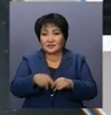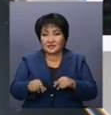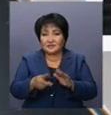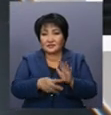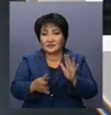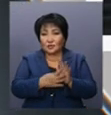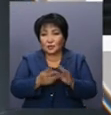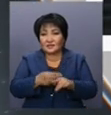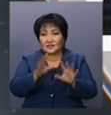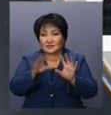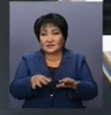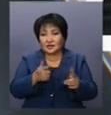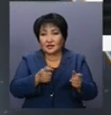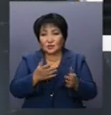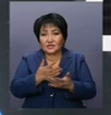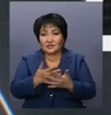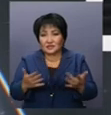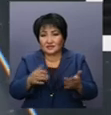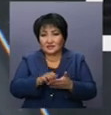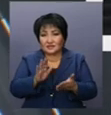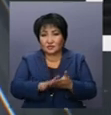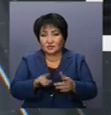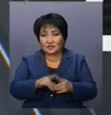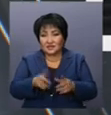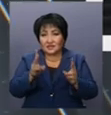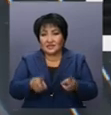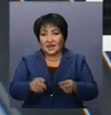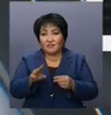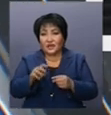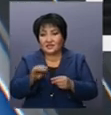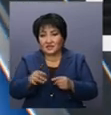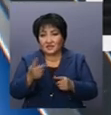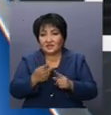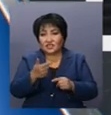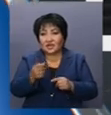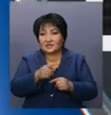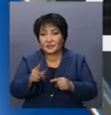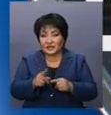заңсыз қару жарақтар тәркіленген. Оның 6-ауы травматикалық, 5-еуі газбен оқталған тапаншалар.